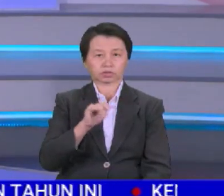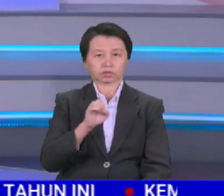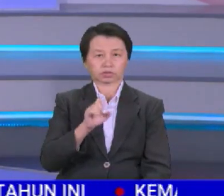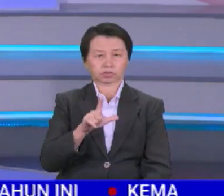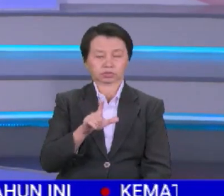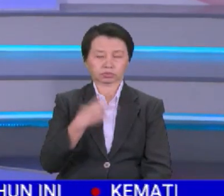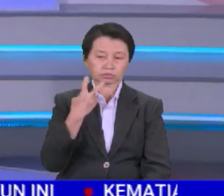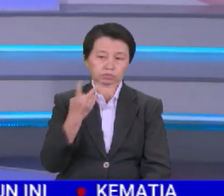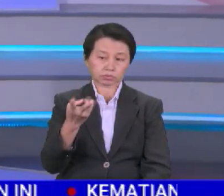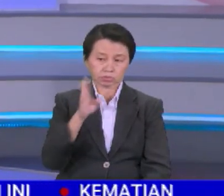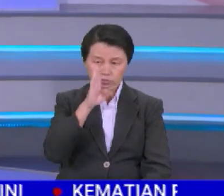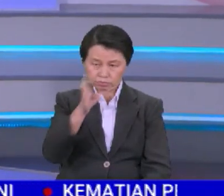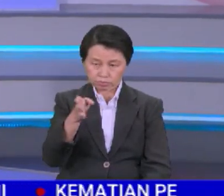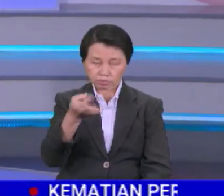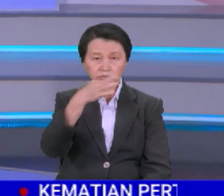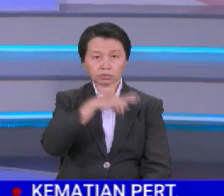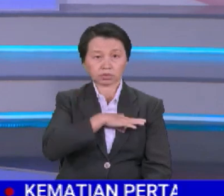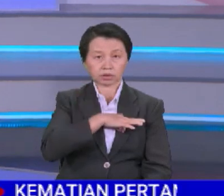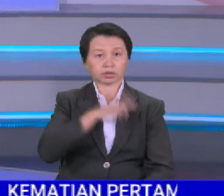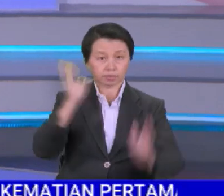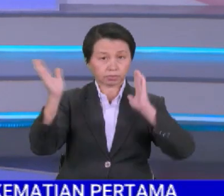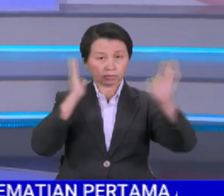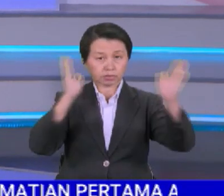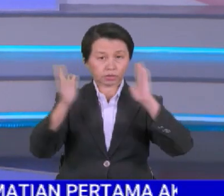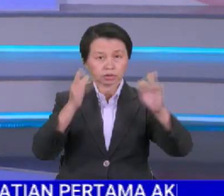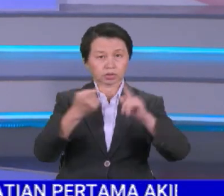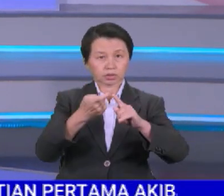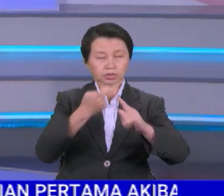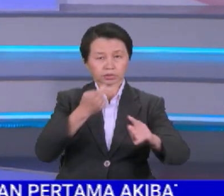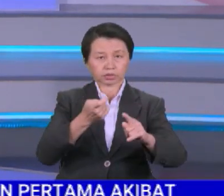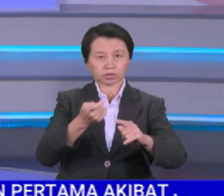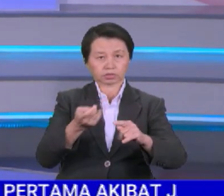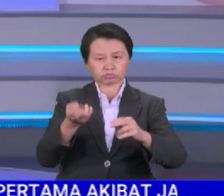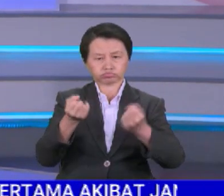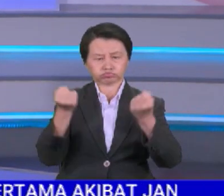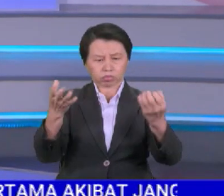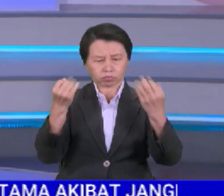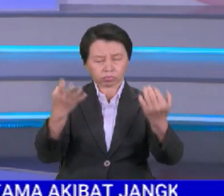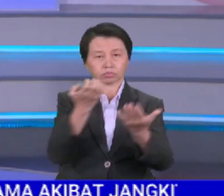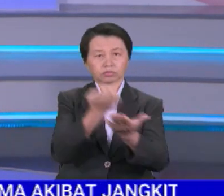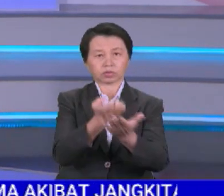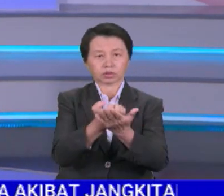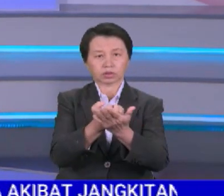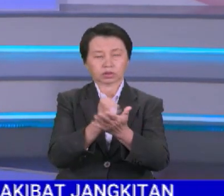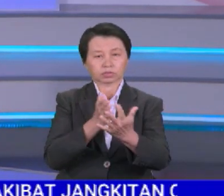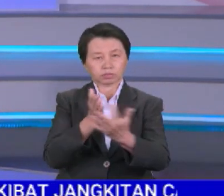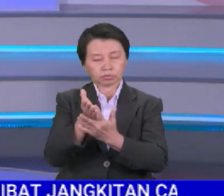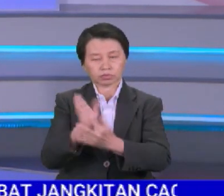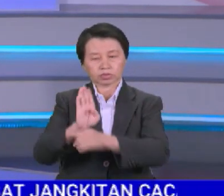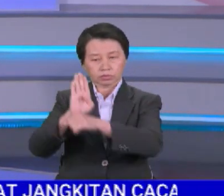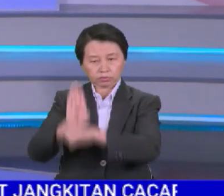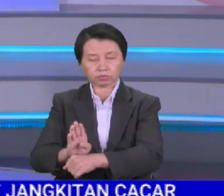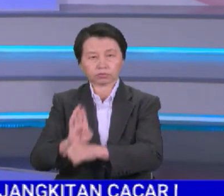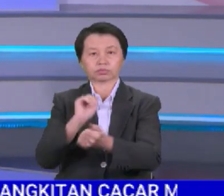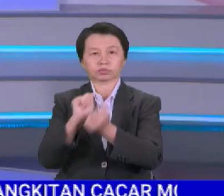fokus tersebut akan memanfaatkan negara dari segi limpahan ekonomi menerusi pembudayaan sukan.